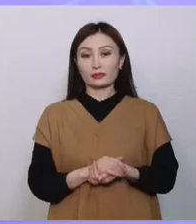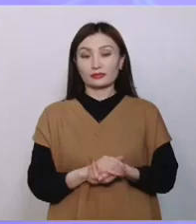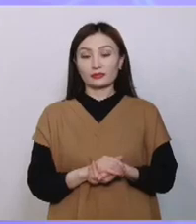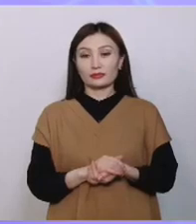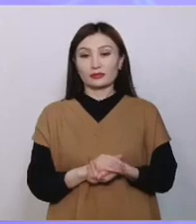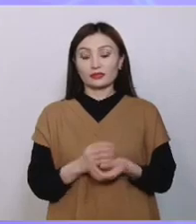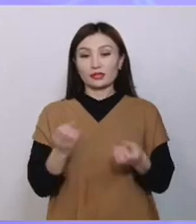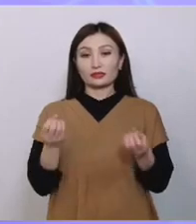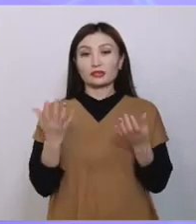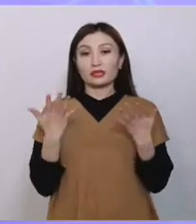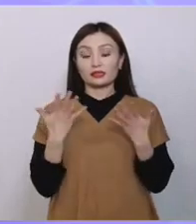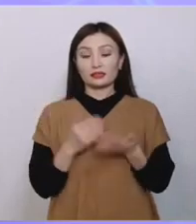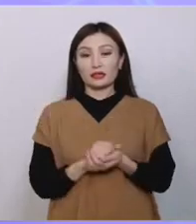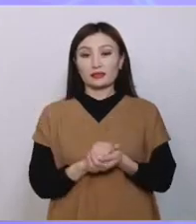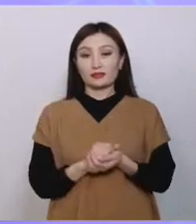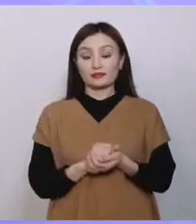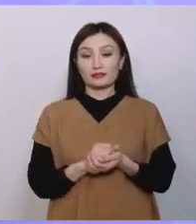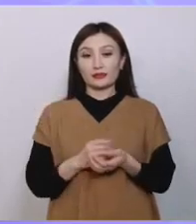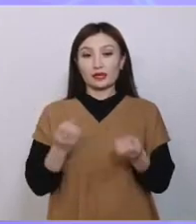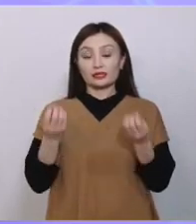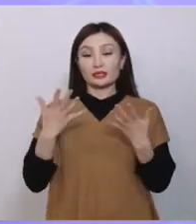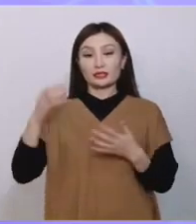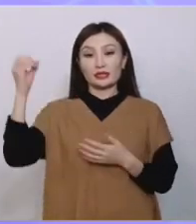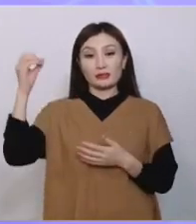Жаркырап, жаркырап тийип турат.